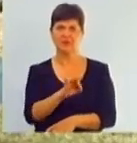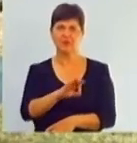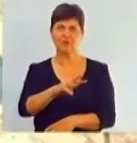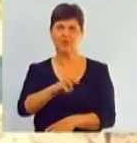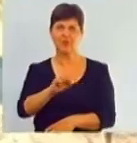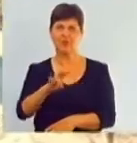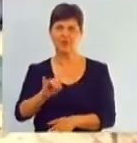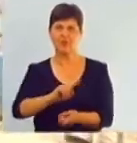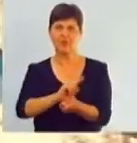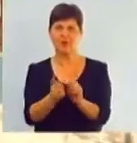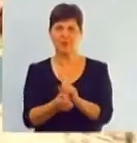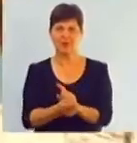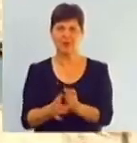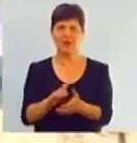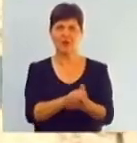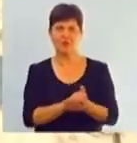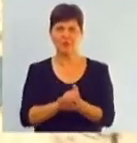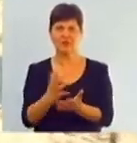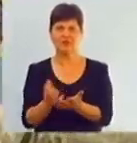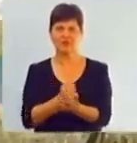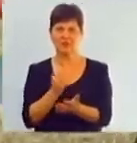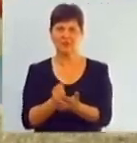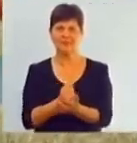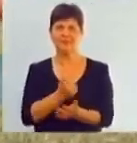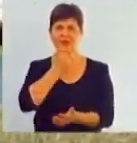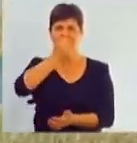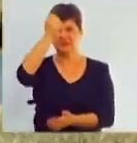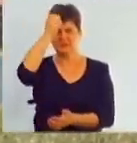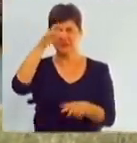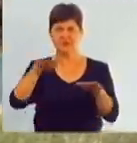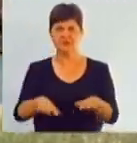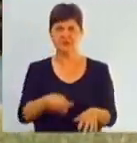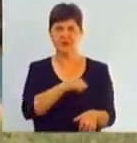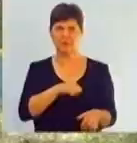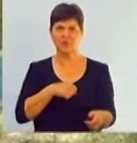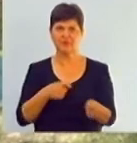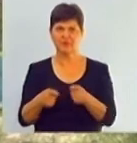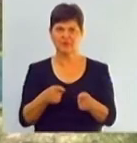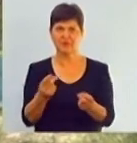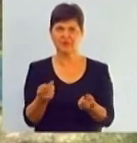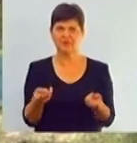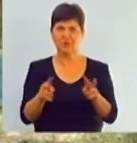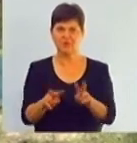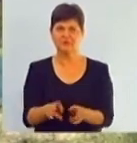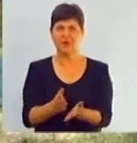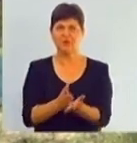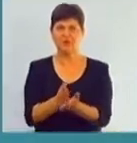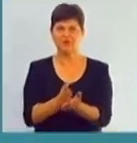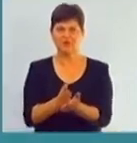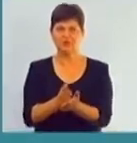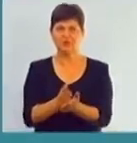заробляє. Завдяки децентралізації у бюджеті залишається податок з доходів фізичних осіб, який сплачує Державна служба з надзвичайних